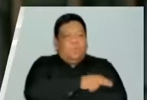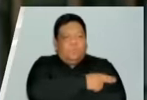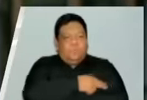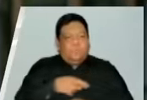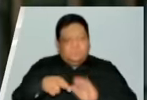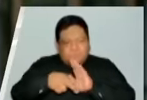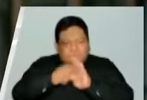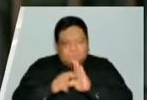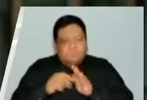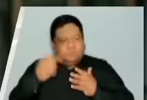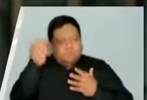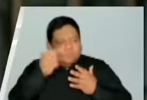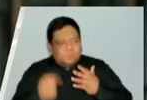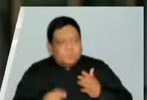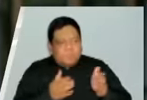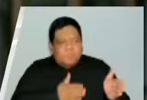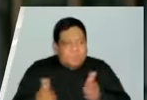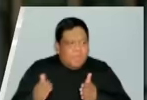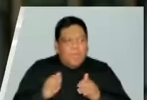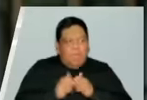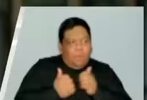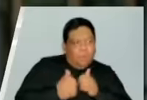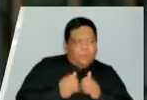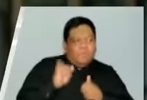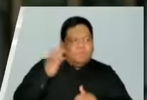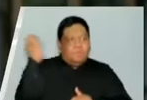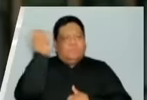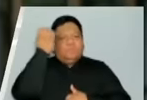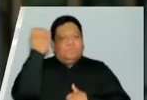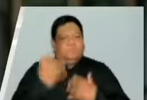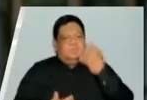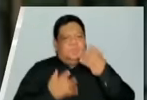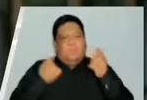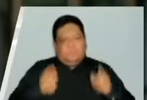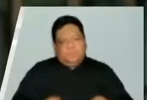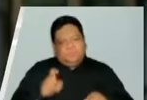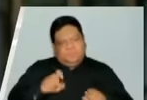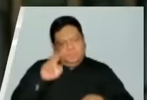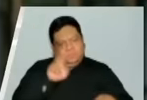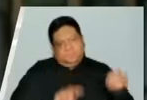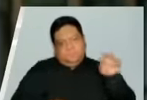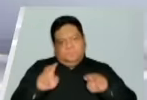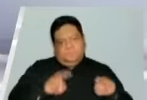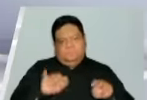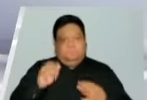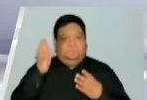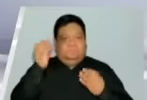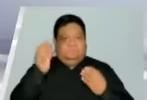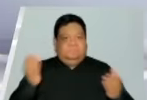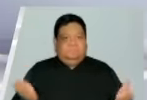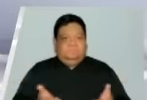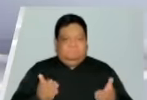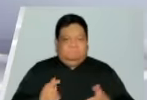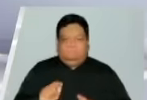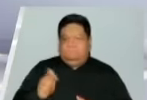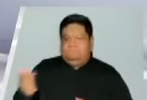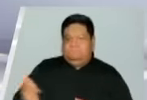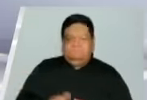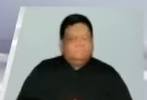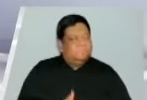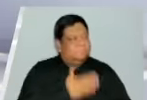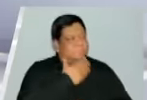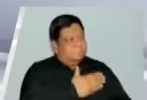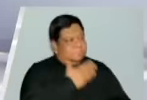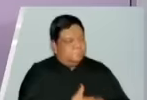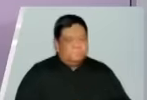plan at magsagawa ng risk assessment. Yan muna ang latest mula rito sa lungsod ng Maynila. Balik sa iyo, Vicky. Maraming salamat sa iyo, Ian Cruz.